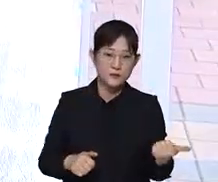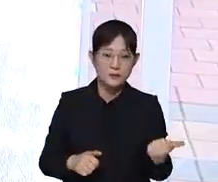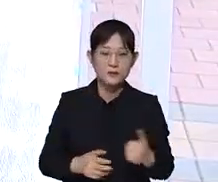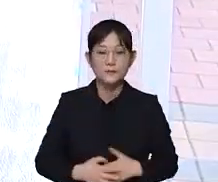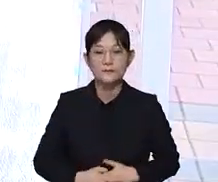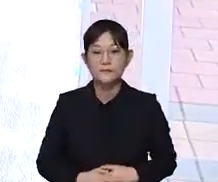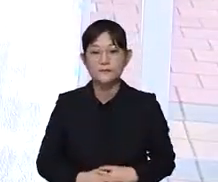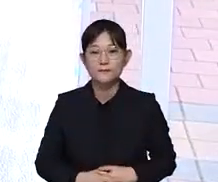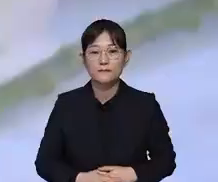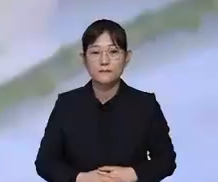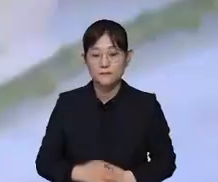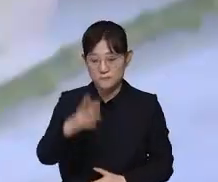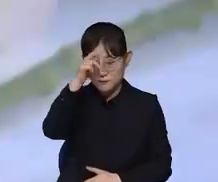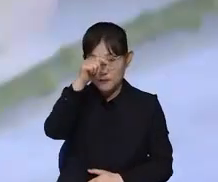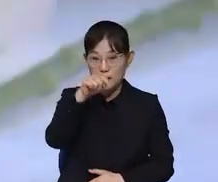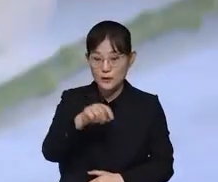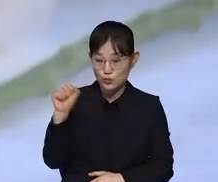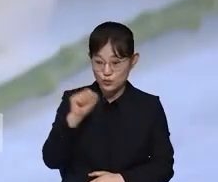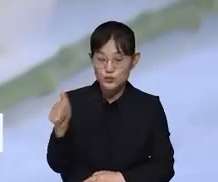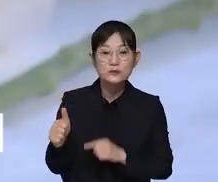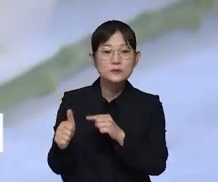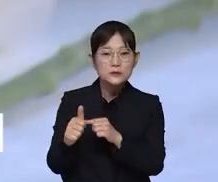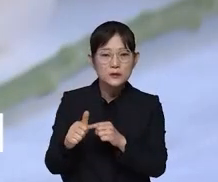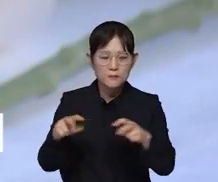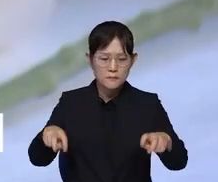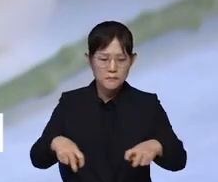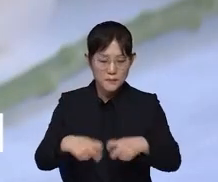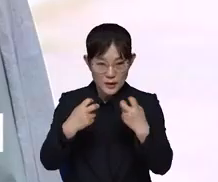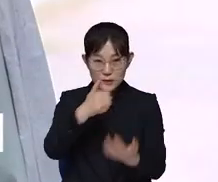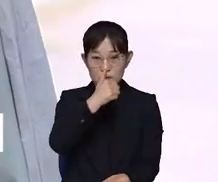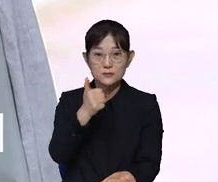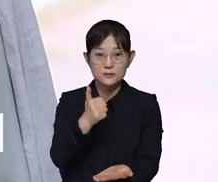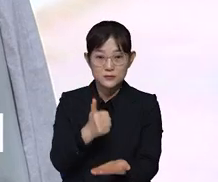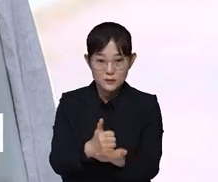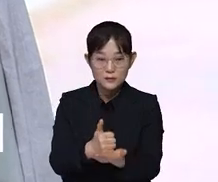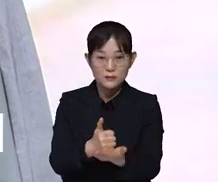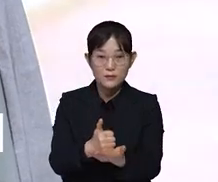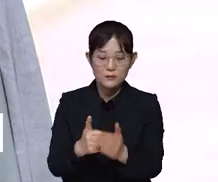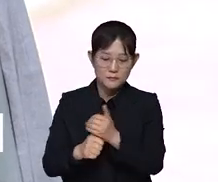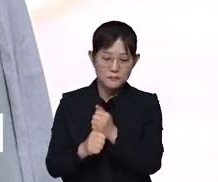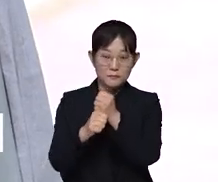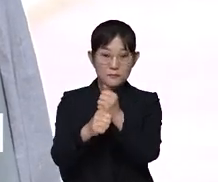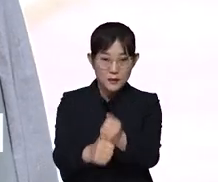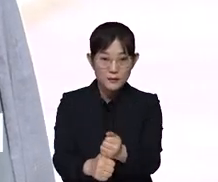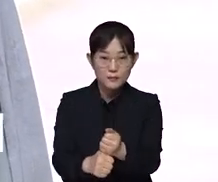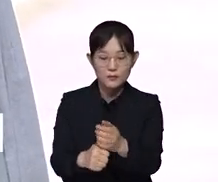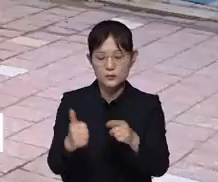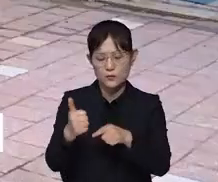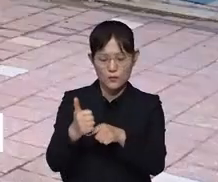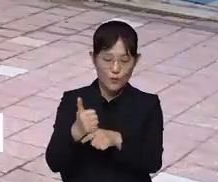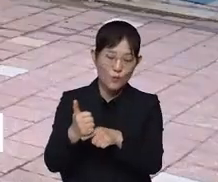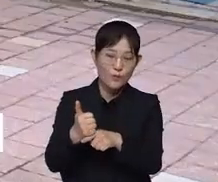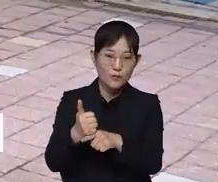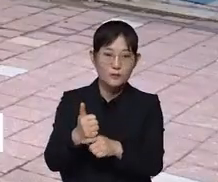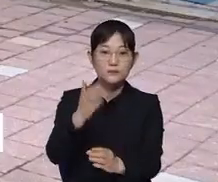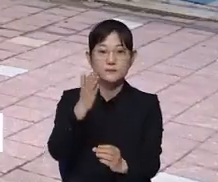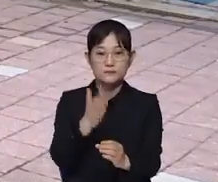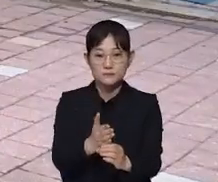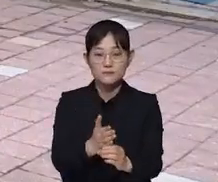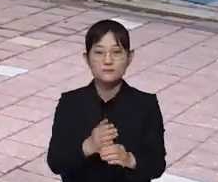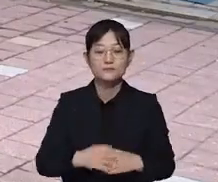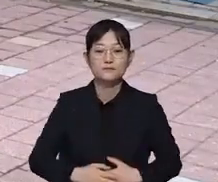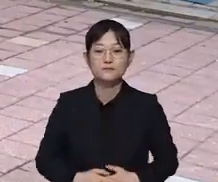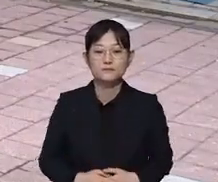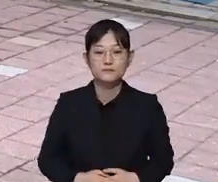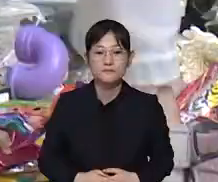셈입니다. 경찰은 운전자를 교통사고 처리 특례법상 치사 혐의로 입건하고 정확한 사고 경위를